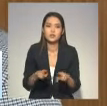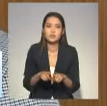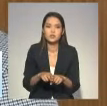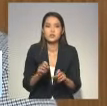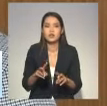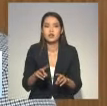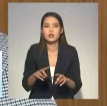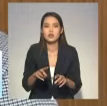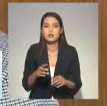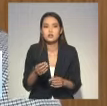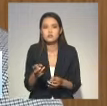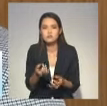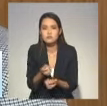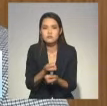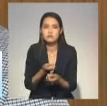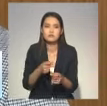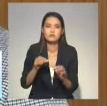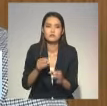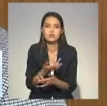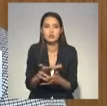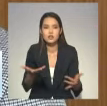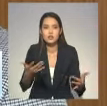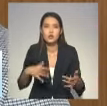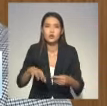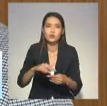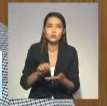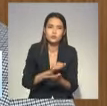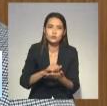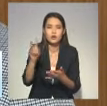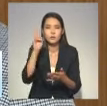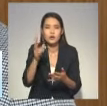глаз, гигиенические салфетки, вплоть до туалетной бумаги.